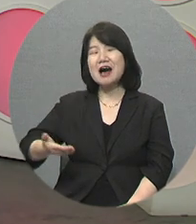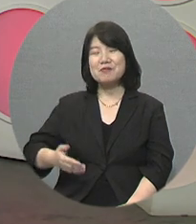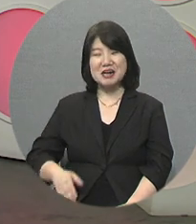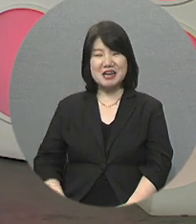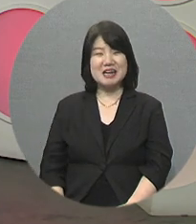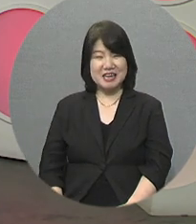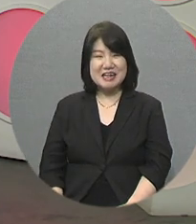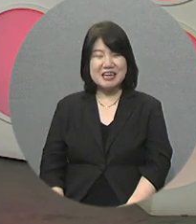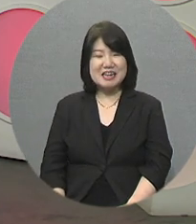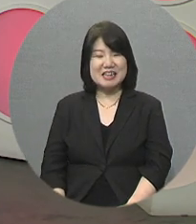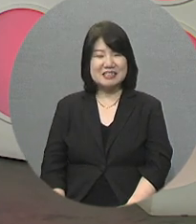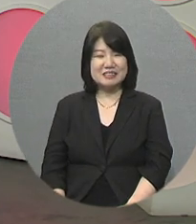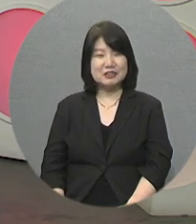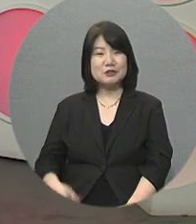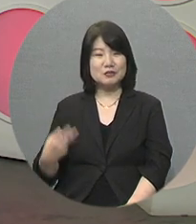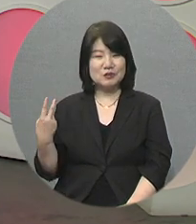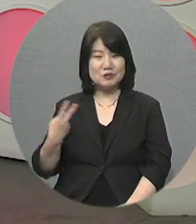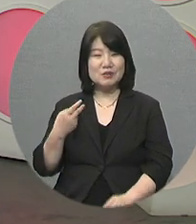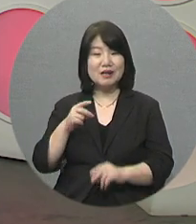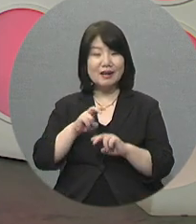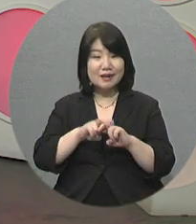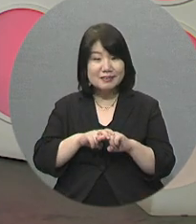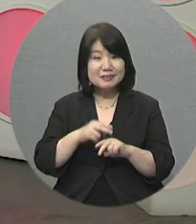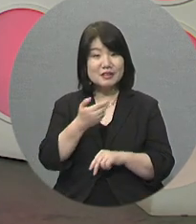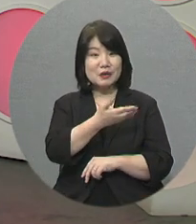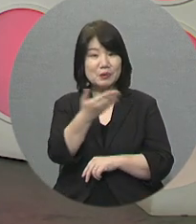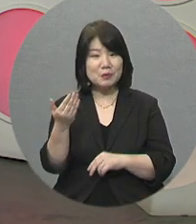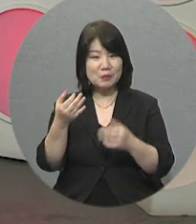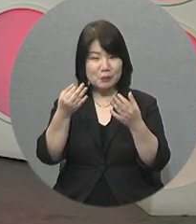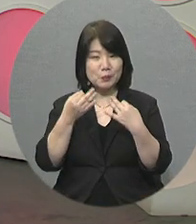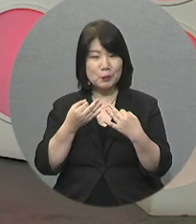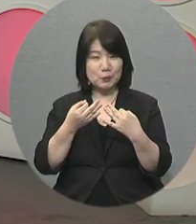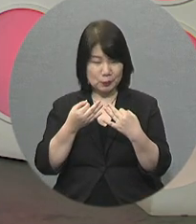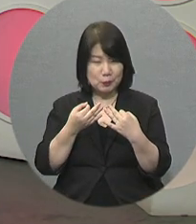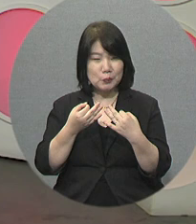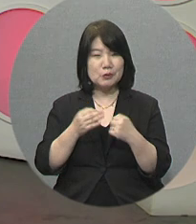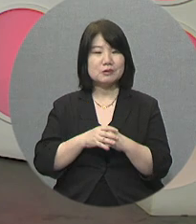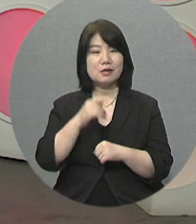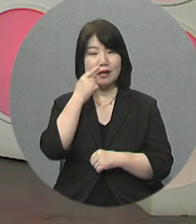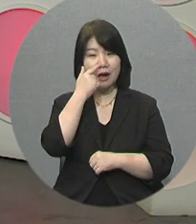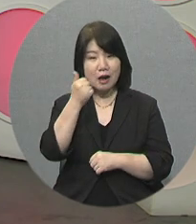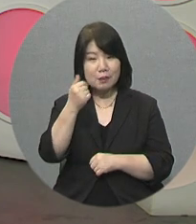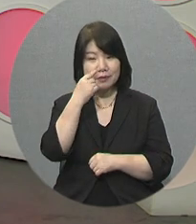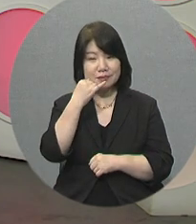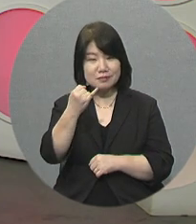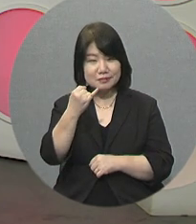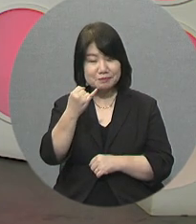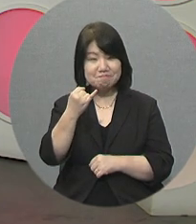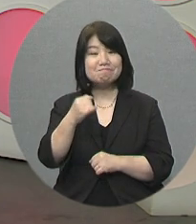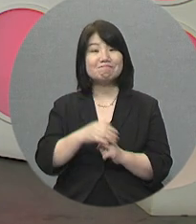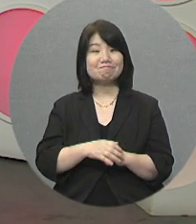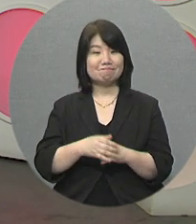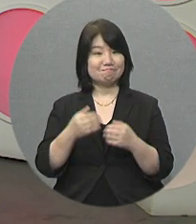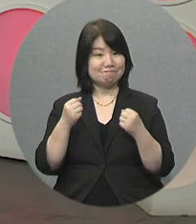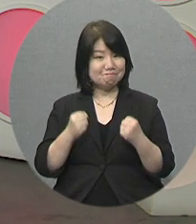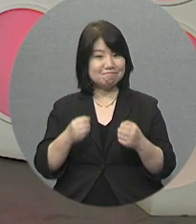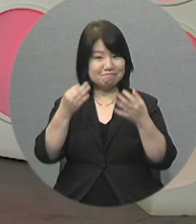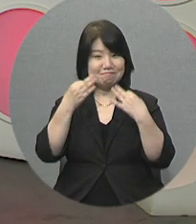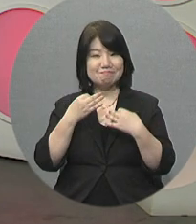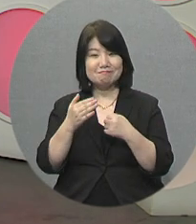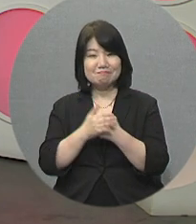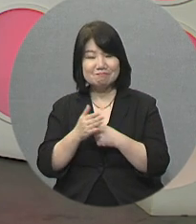자, 저희가 이렇게 두 자리에 네. 이렇게 앉아있을 수 있는 거 지금 우리 시청자분들, 우리 아버님, 어머님들, 우리 시청하시는 분들이 계시기